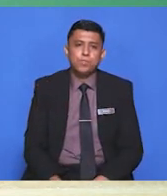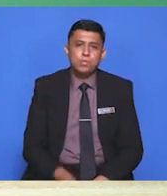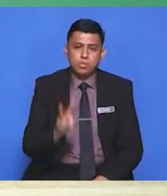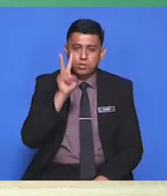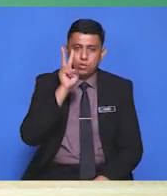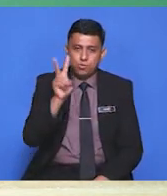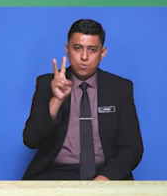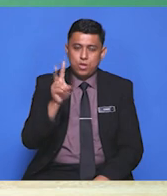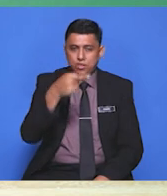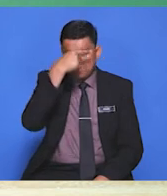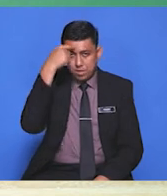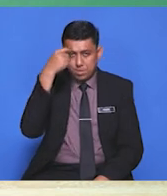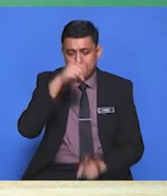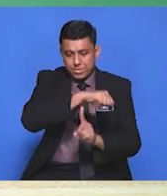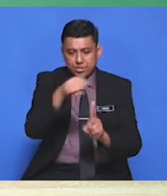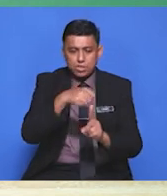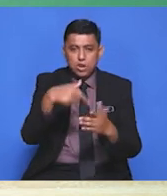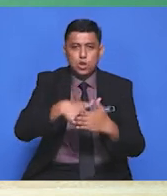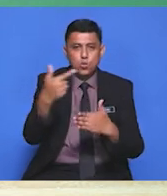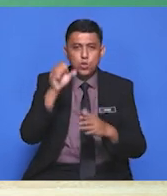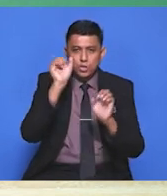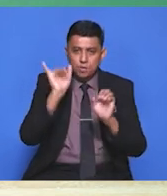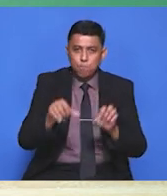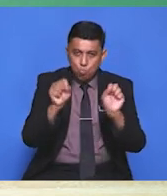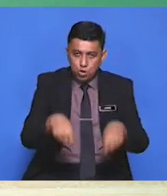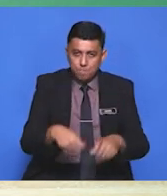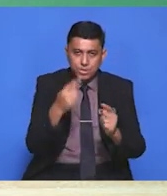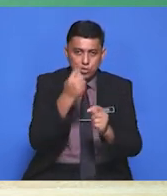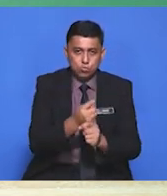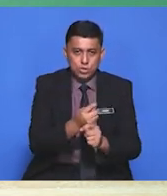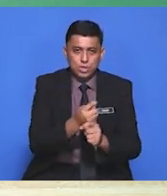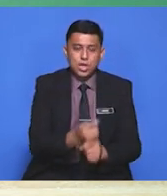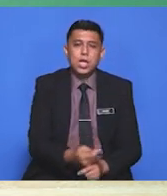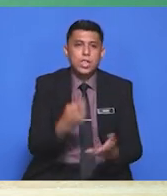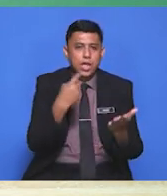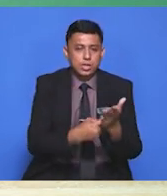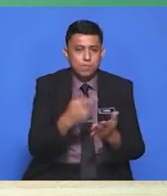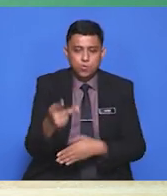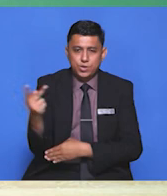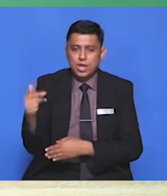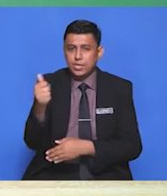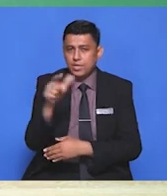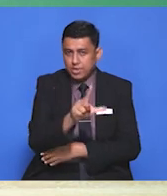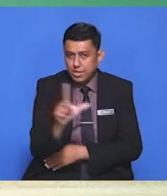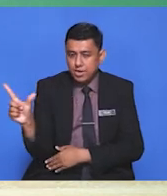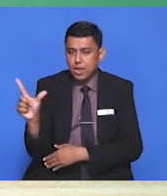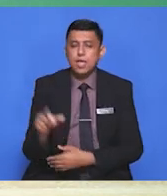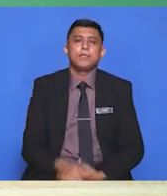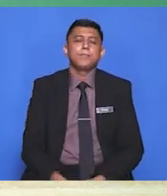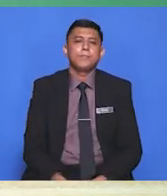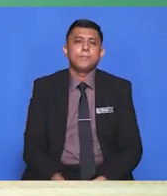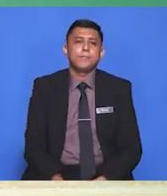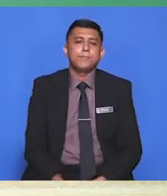faktor persekitaran luaran yang boleh menentukan penetapan harga produk